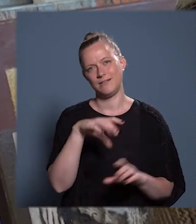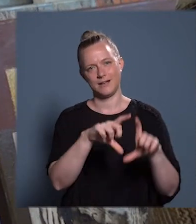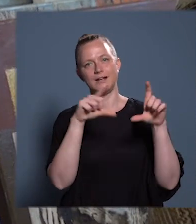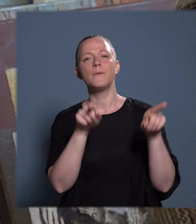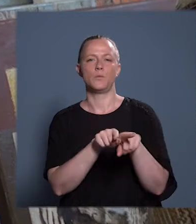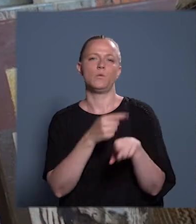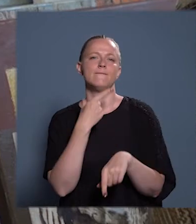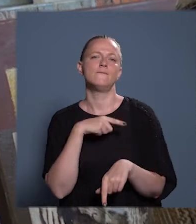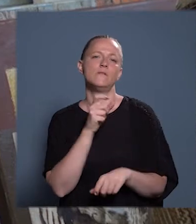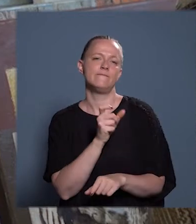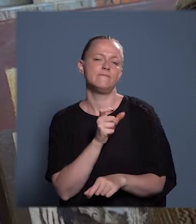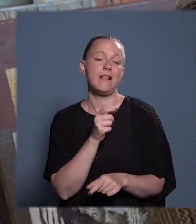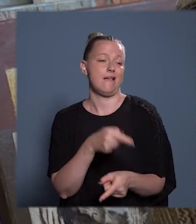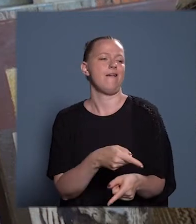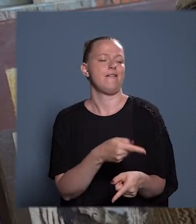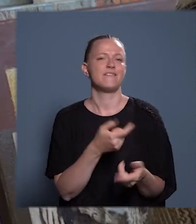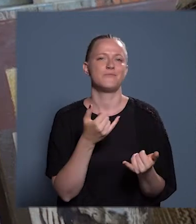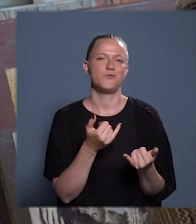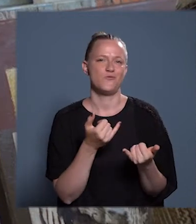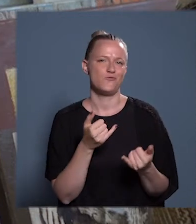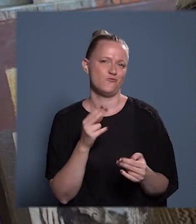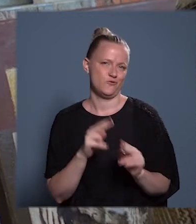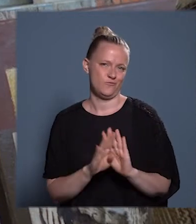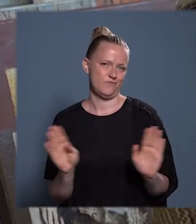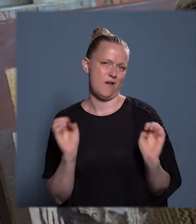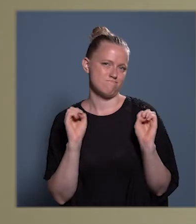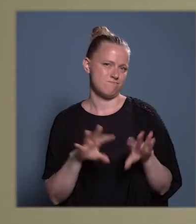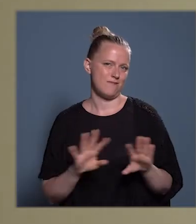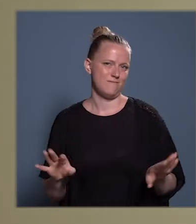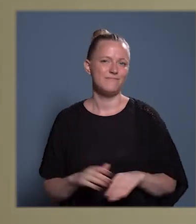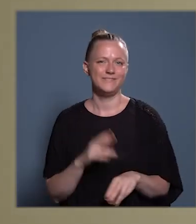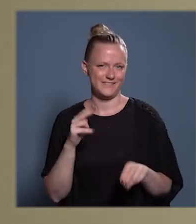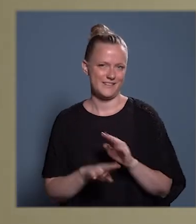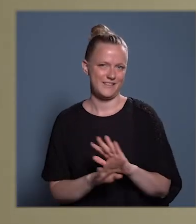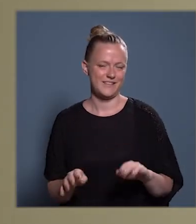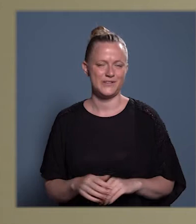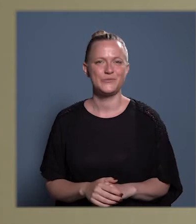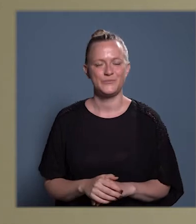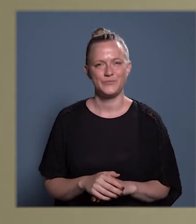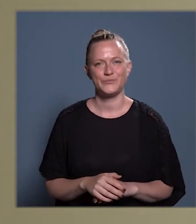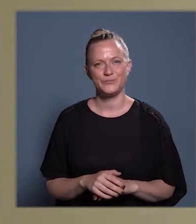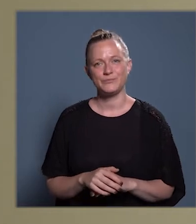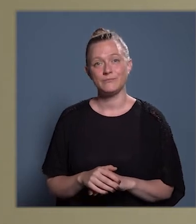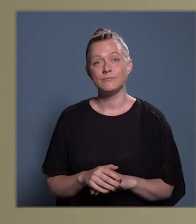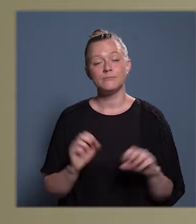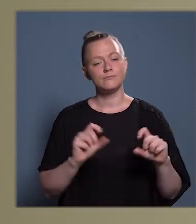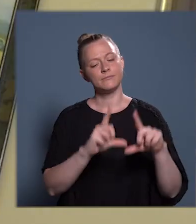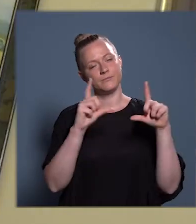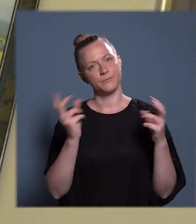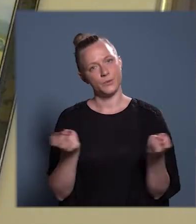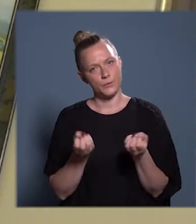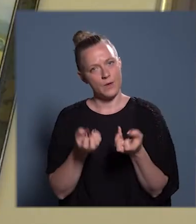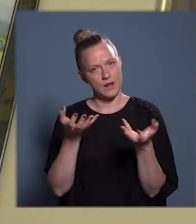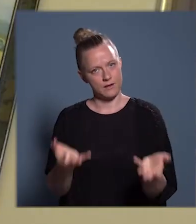hogy na, akkor ez most itt abba hagyjuk, és be van fejezve. Egy képet könnyű egyébként elengedni, hogyha mondjuk